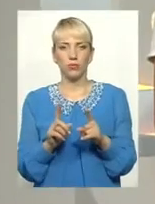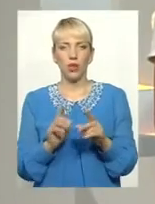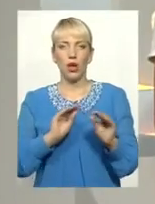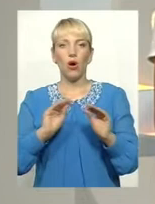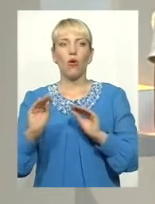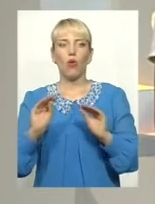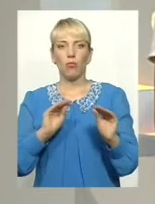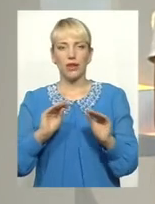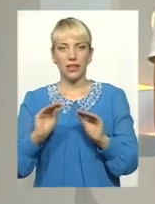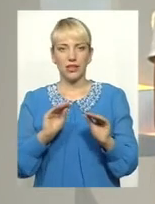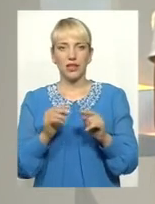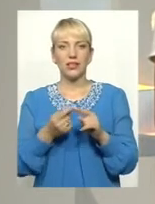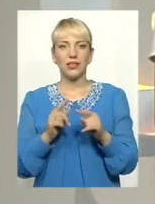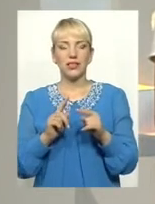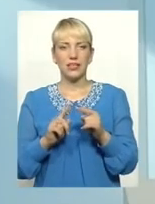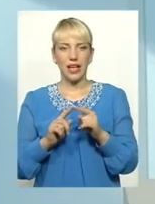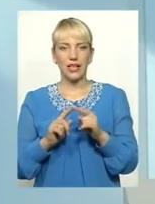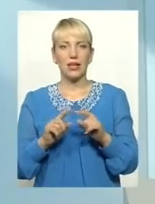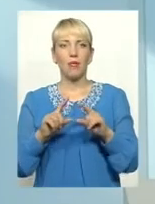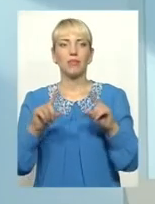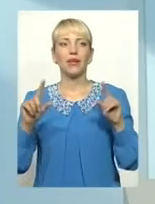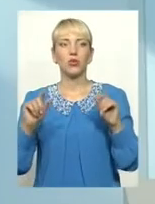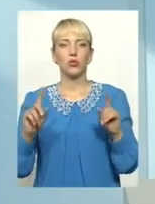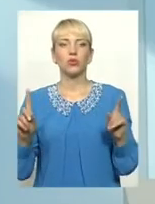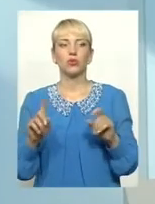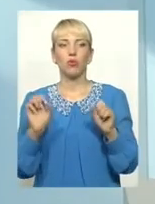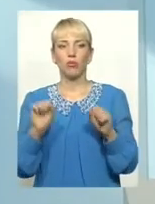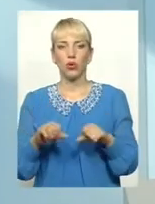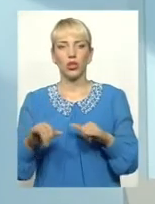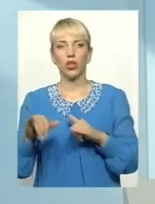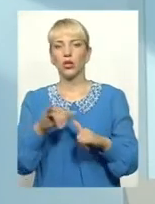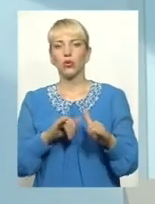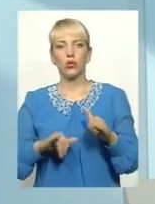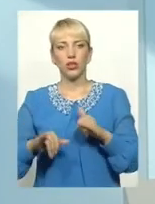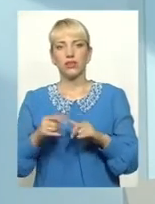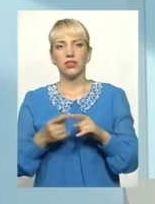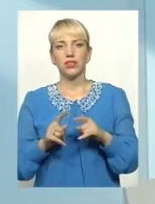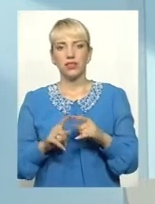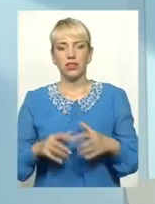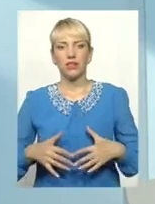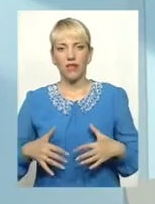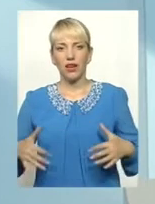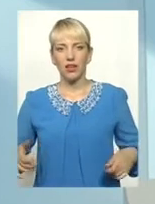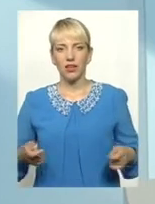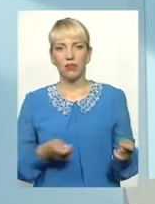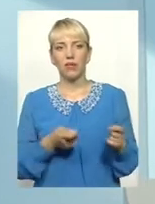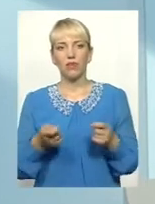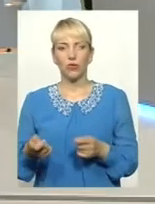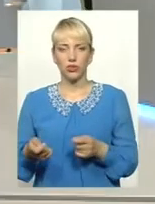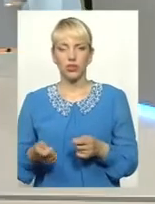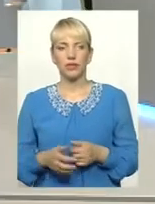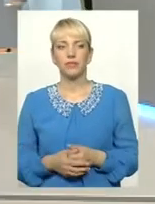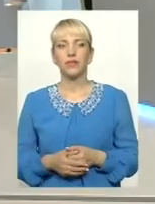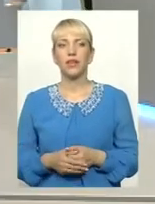обладнати безпосередньо цей притулок, щоб ми могли вже кудись тварини перевозити, щоб ми чогось не видумували. Тобто